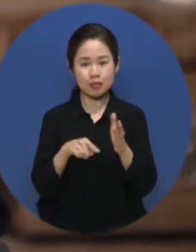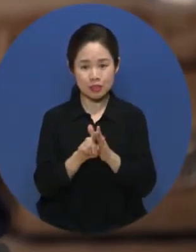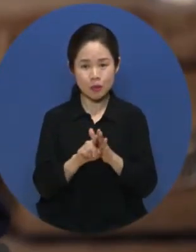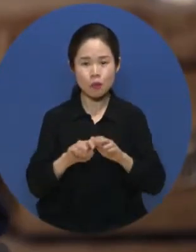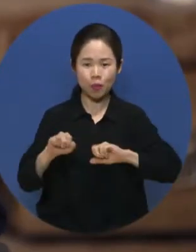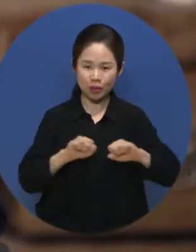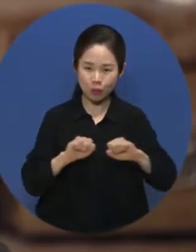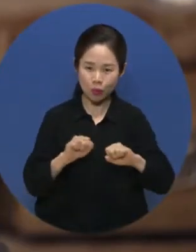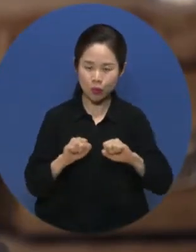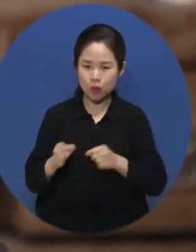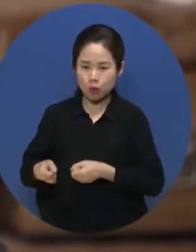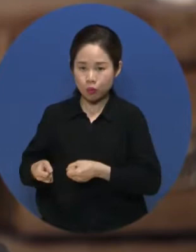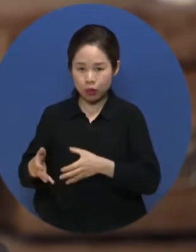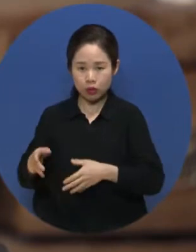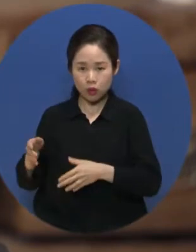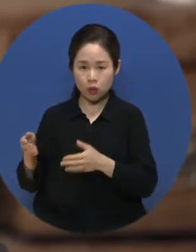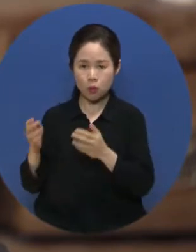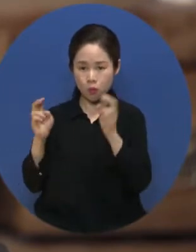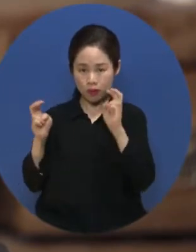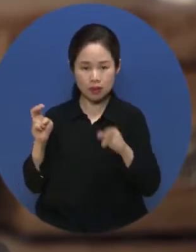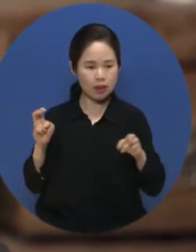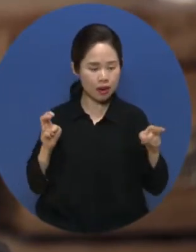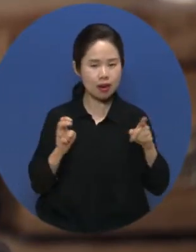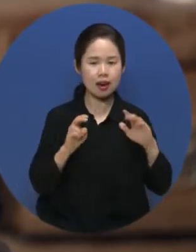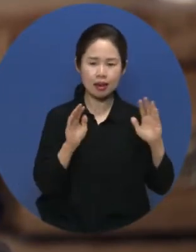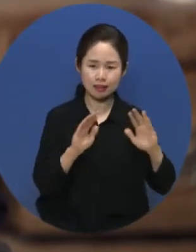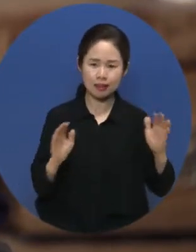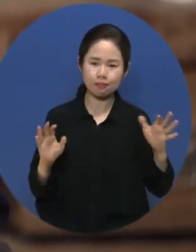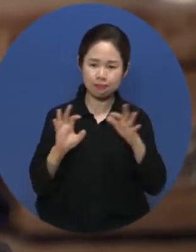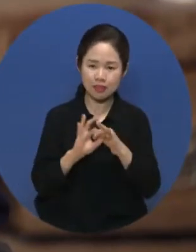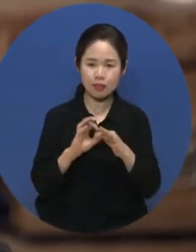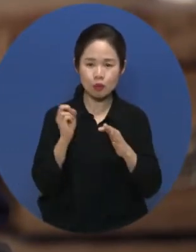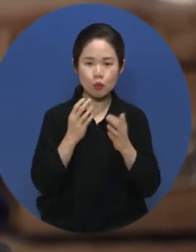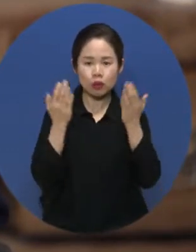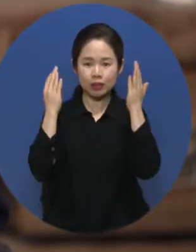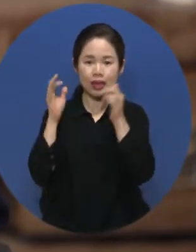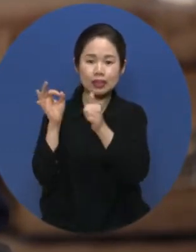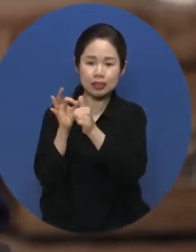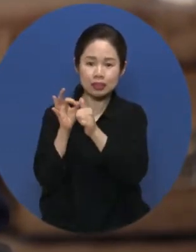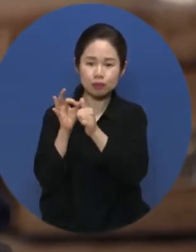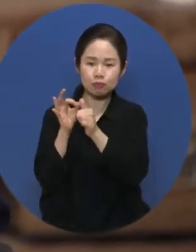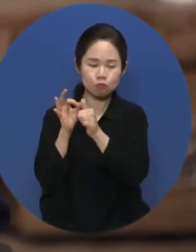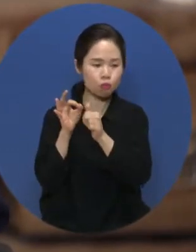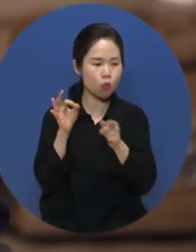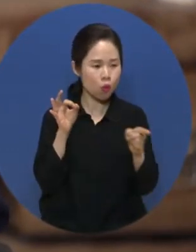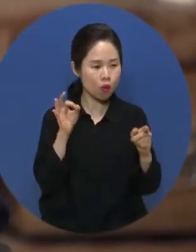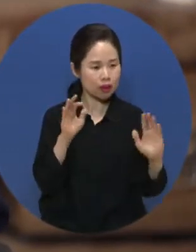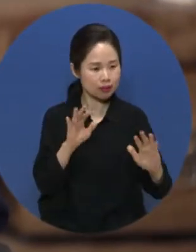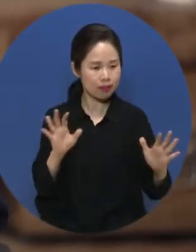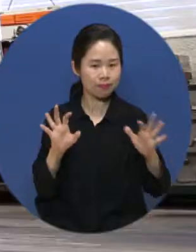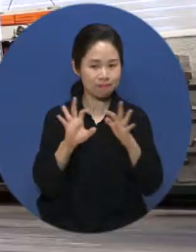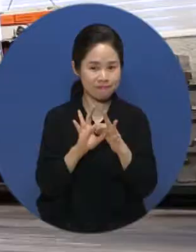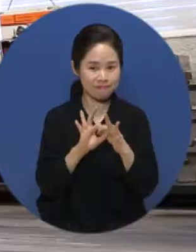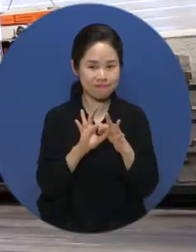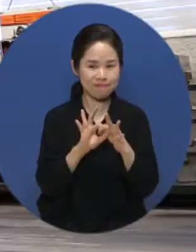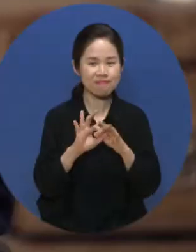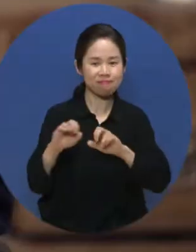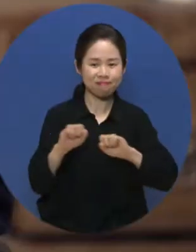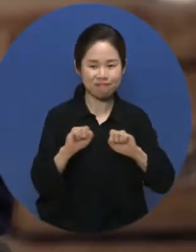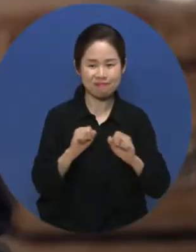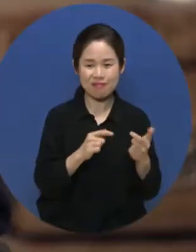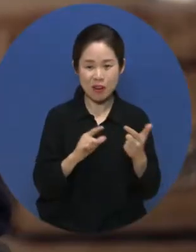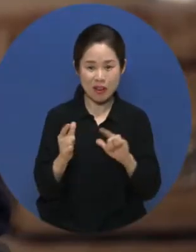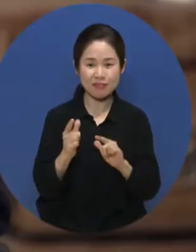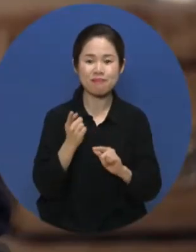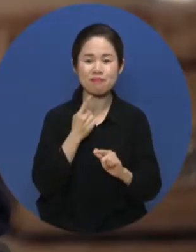휠체어도 연결해주고 수술비도 연결해주고 장학금도 연결해주는 일들을 10년 넘게 꾸준히 해왔고요. 제가